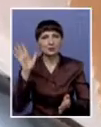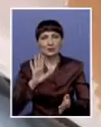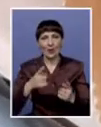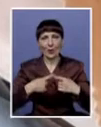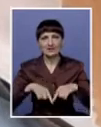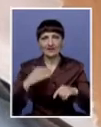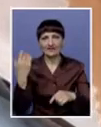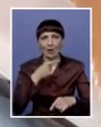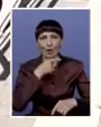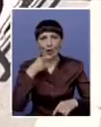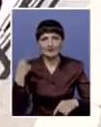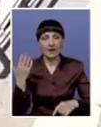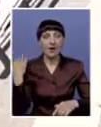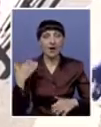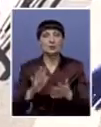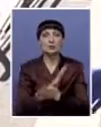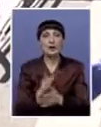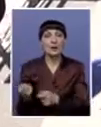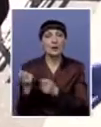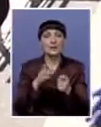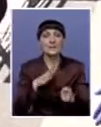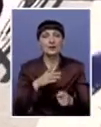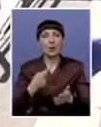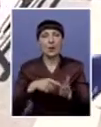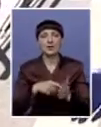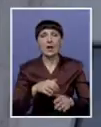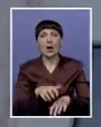России. Ранее гуманитарные грузы были доставлены в Кокшетау,